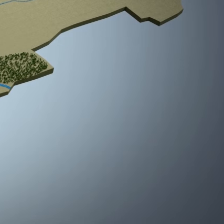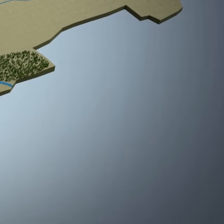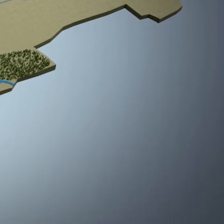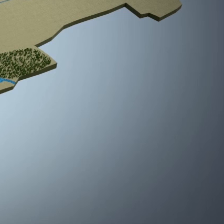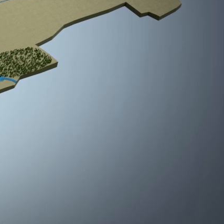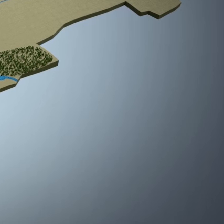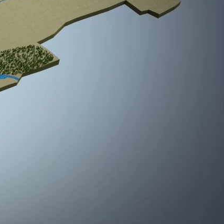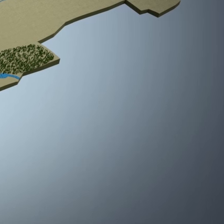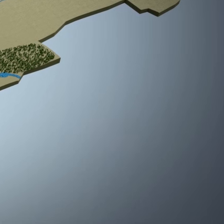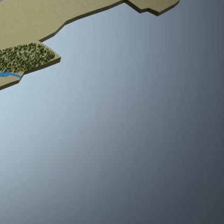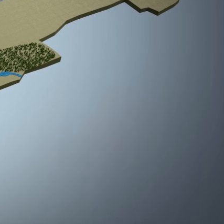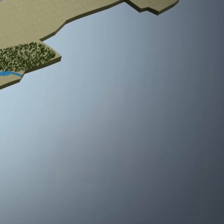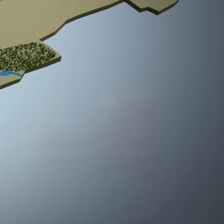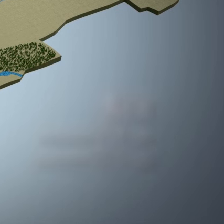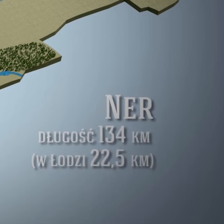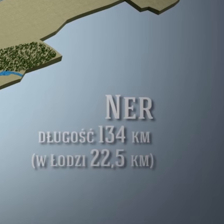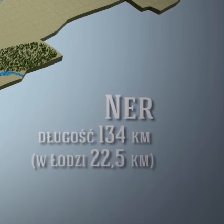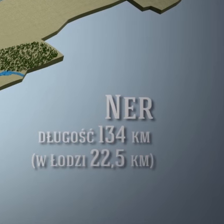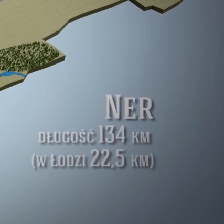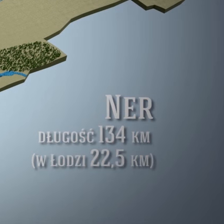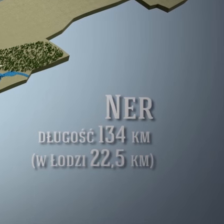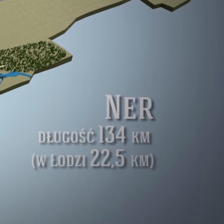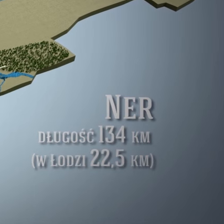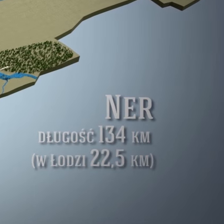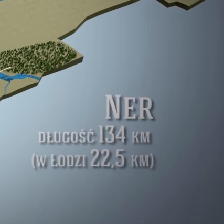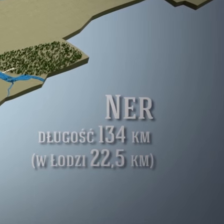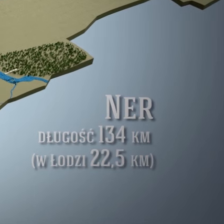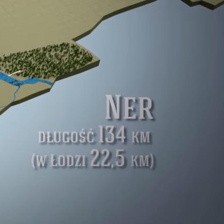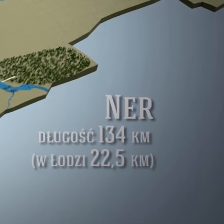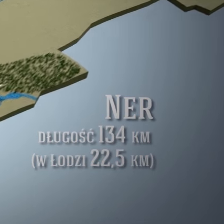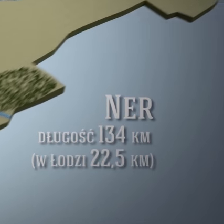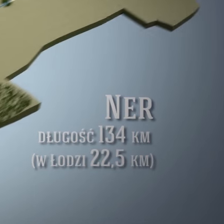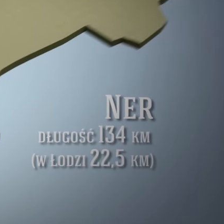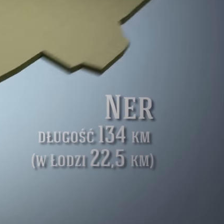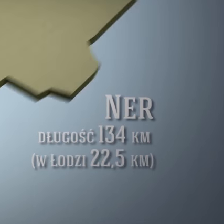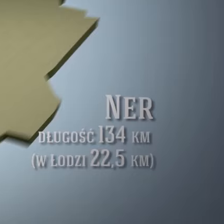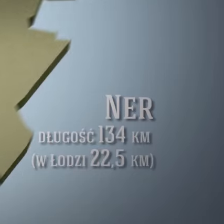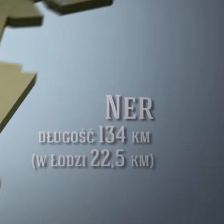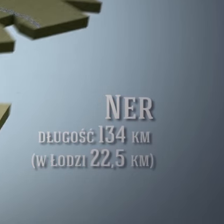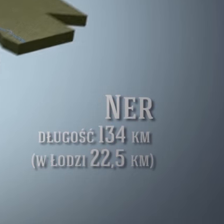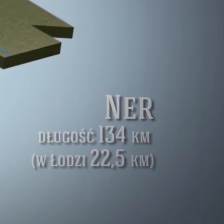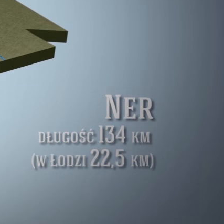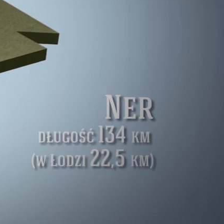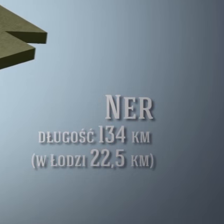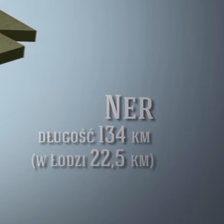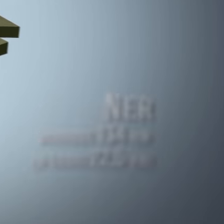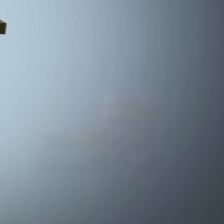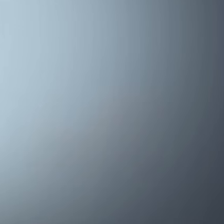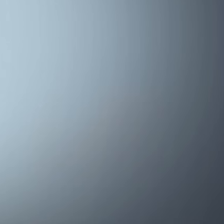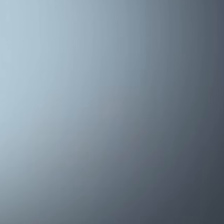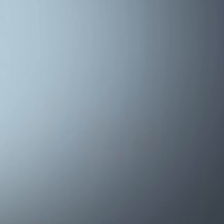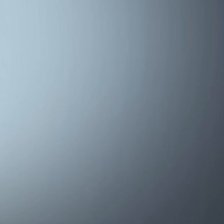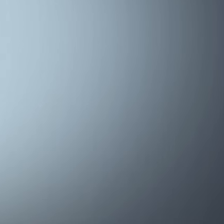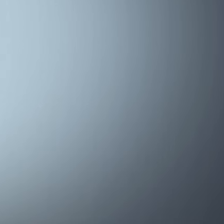do największej łódzkiej rzeki – Neru. Ma on swoje skromne źródła we wschodniej Łodzi, ale